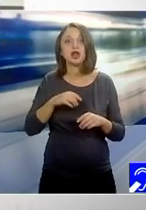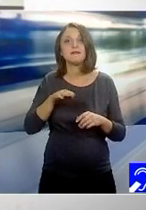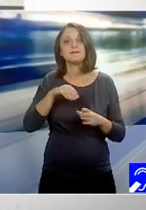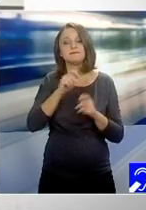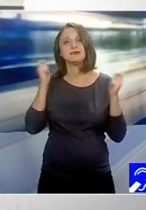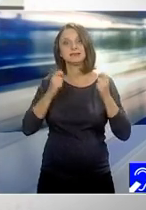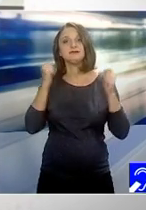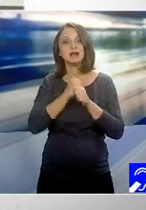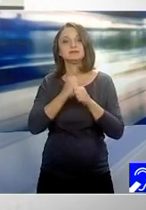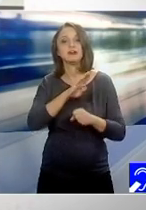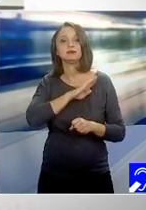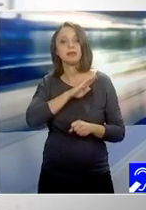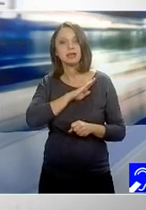workshop-uri,